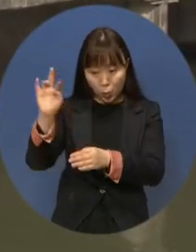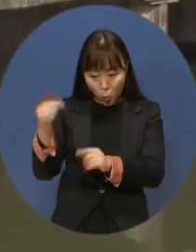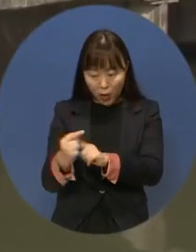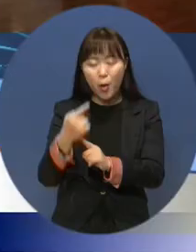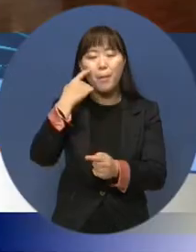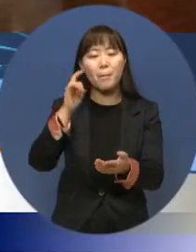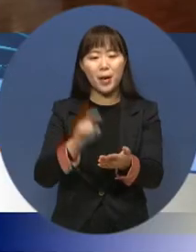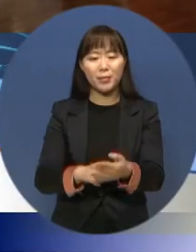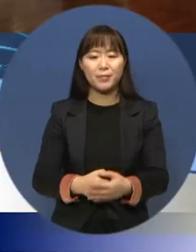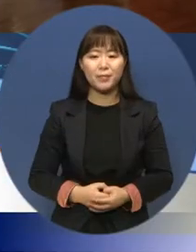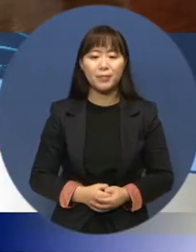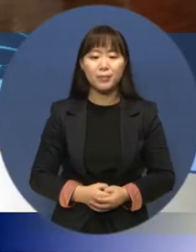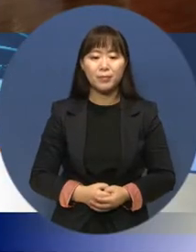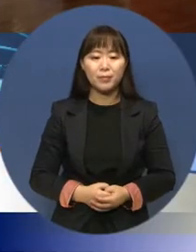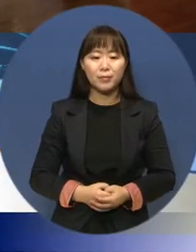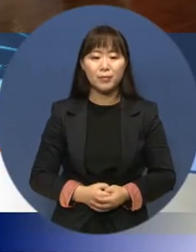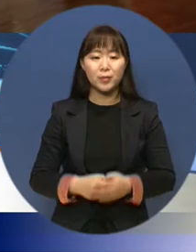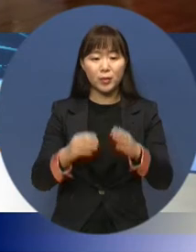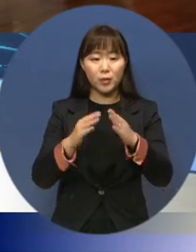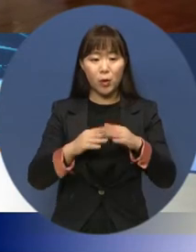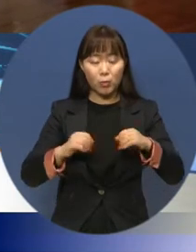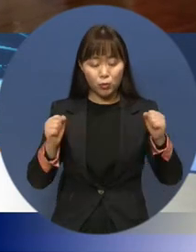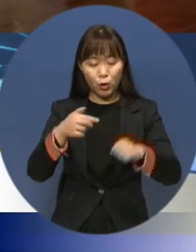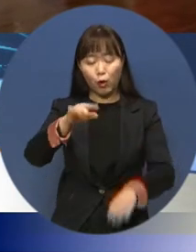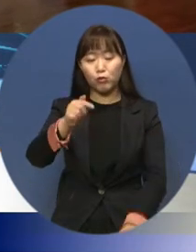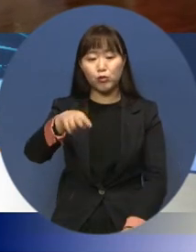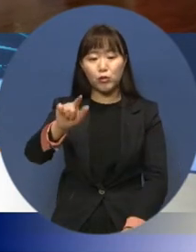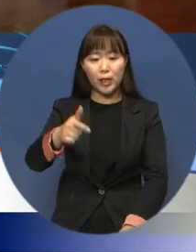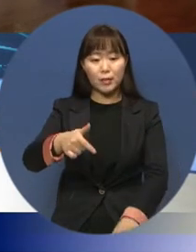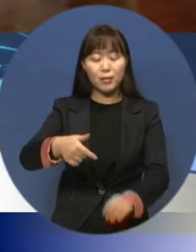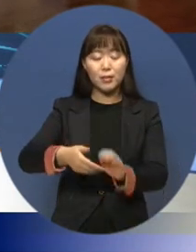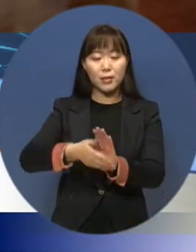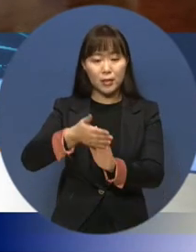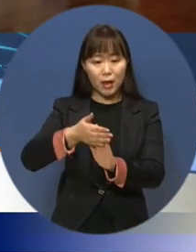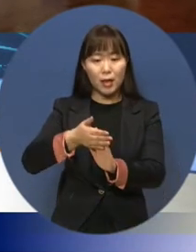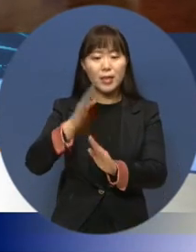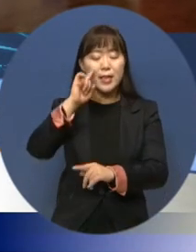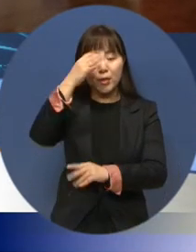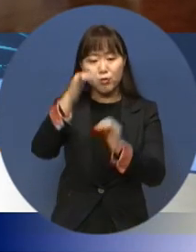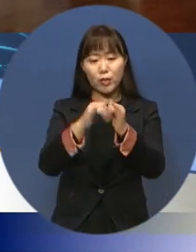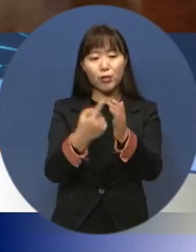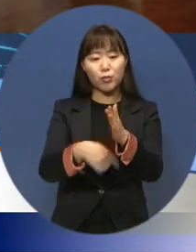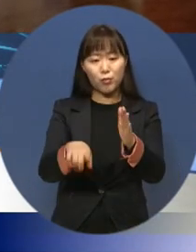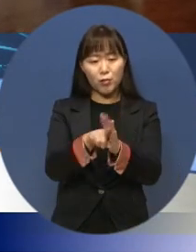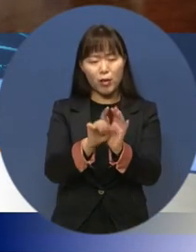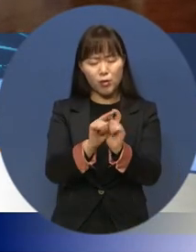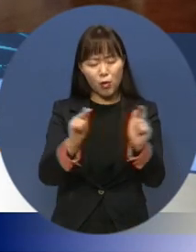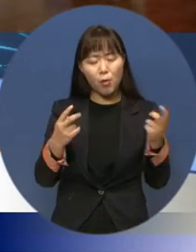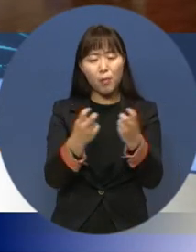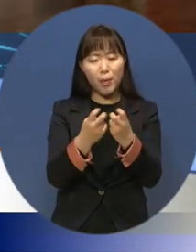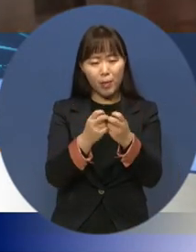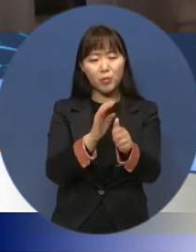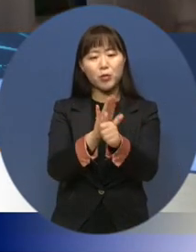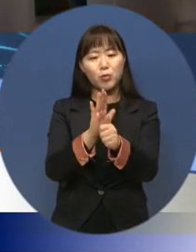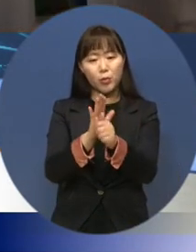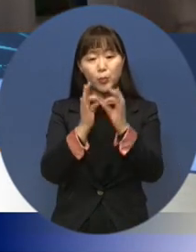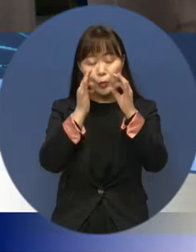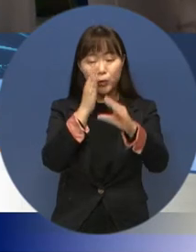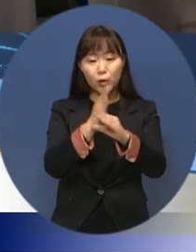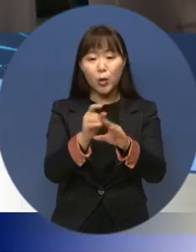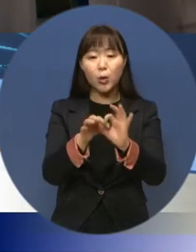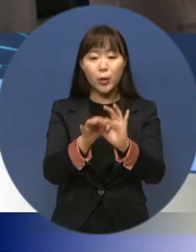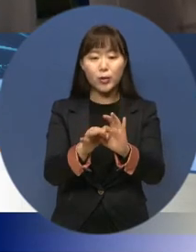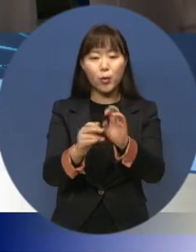확인했습니다. 전라북도 군산시가 지역의 예술인들을 위한 다각도의 지원에 힘을 쏟고 있습니다. 이를